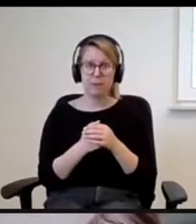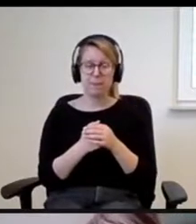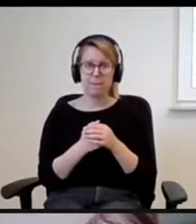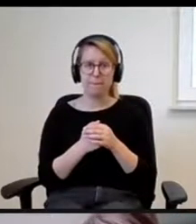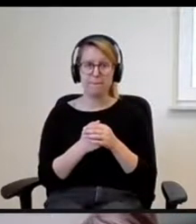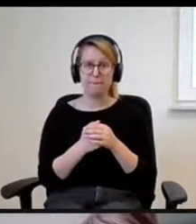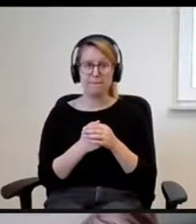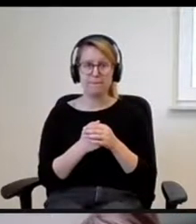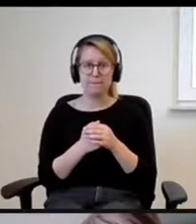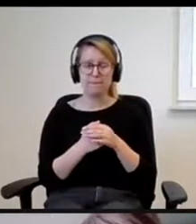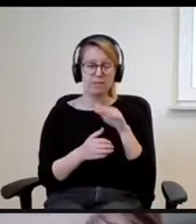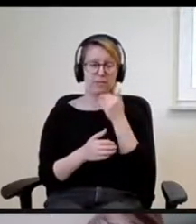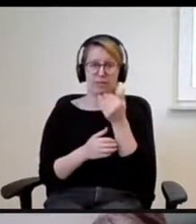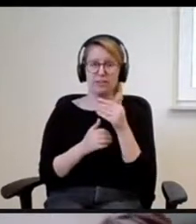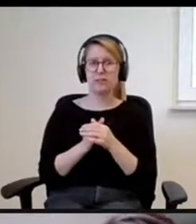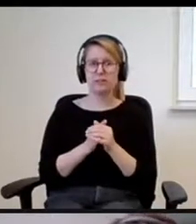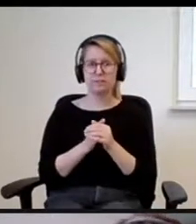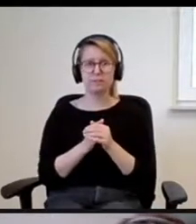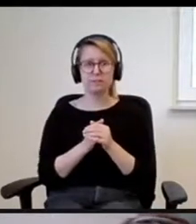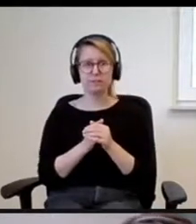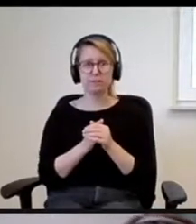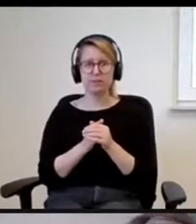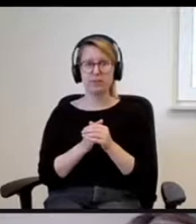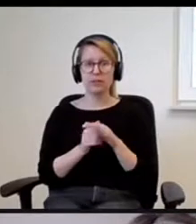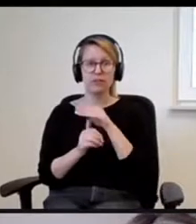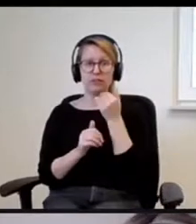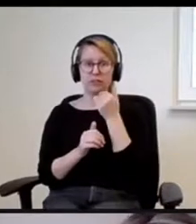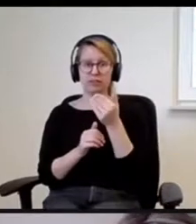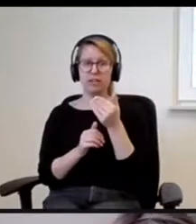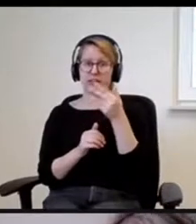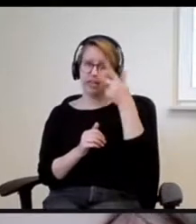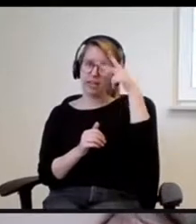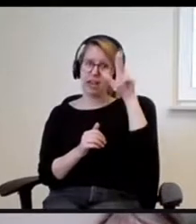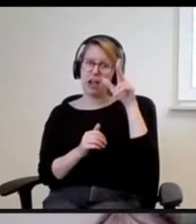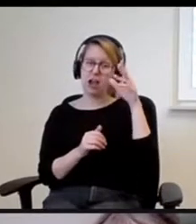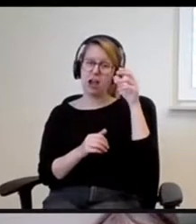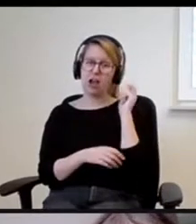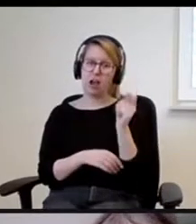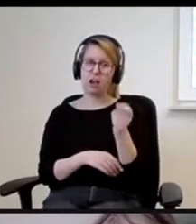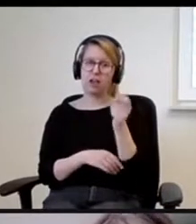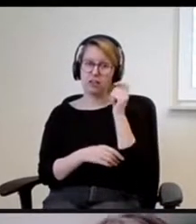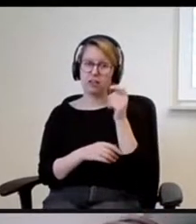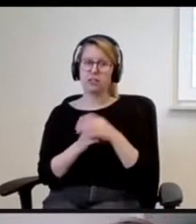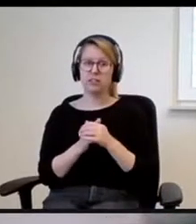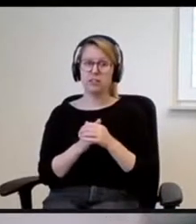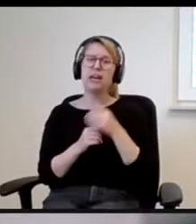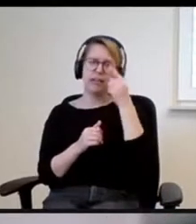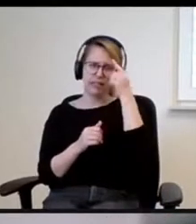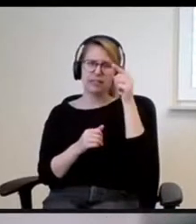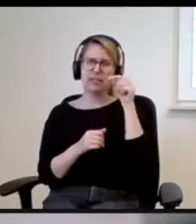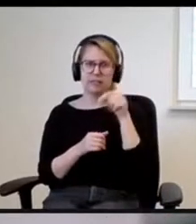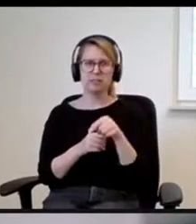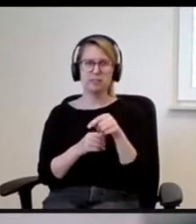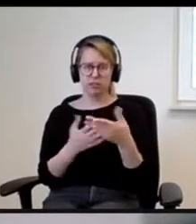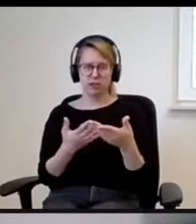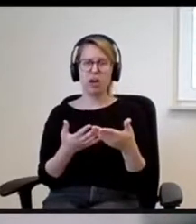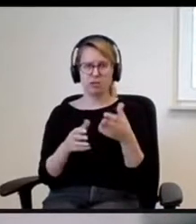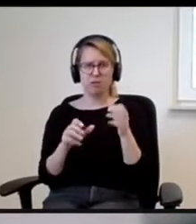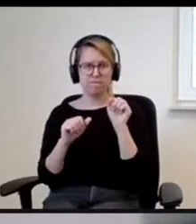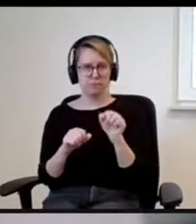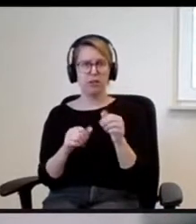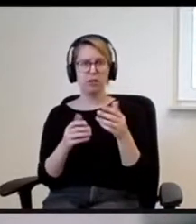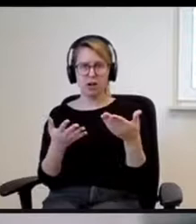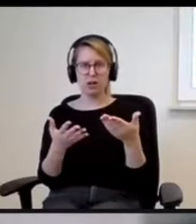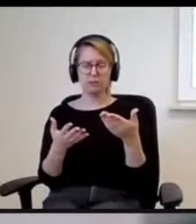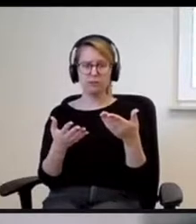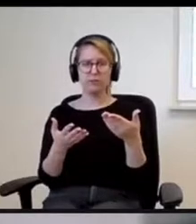Merci, Marc Angel. Je crois que sur cette note, nous pouvons terminer cette partie questions-réponses et